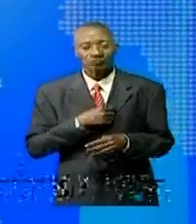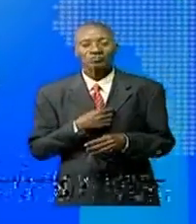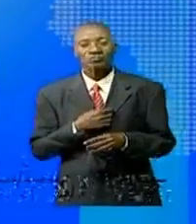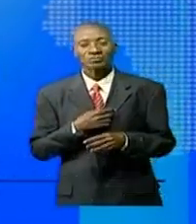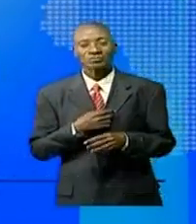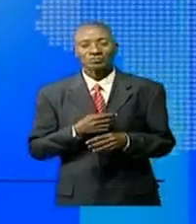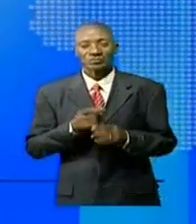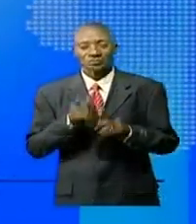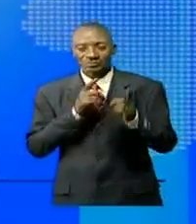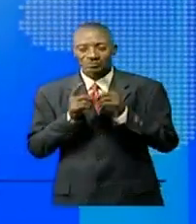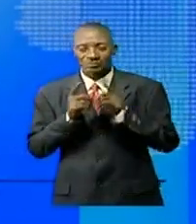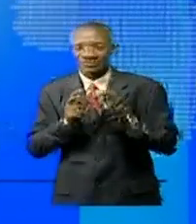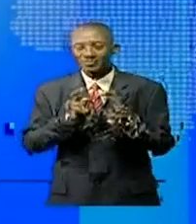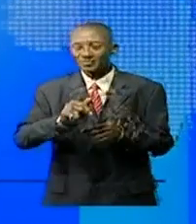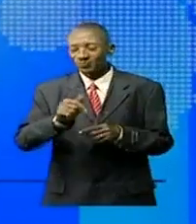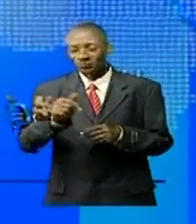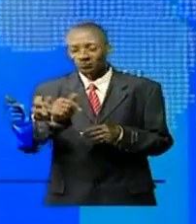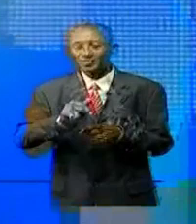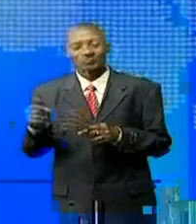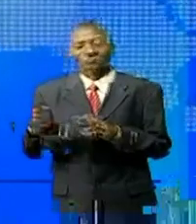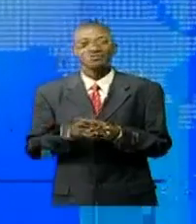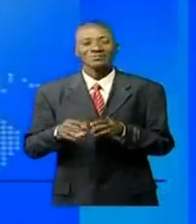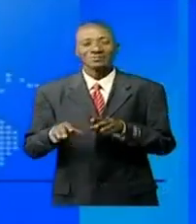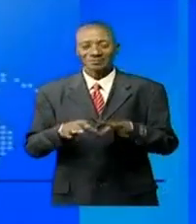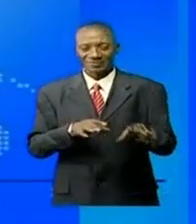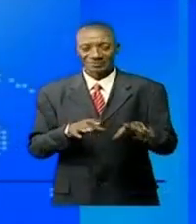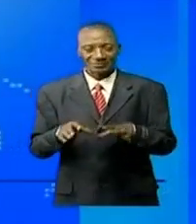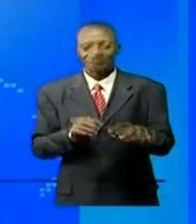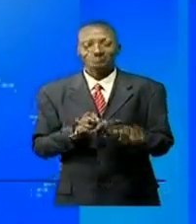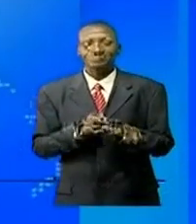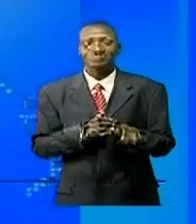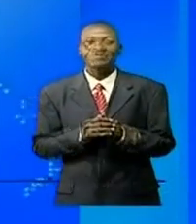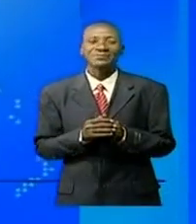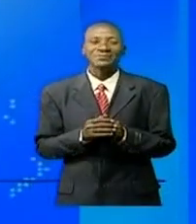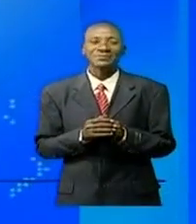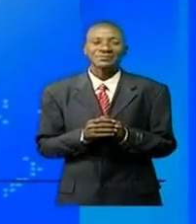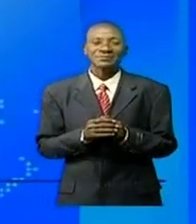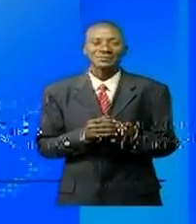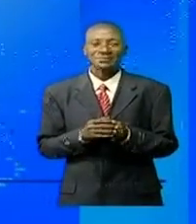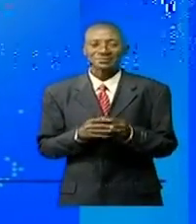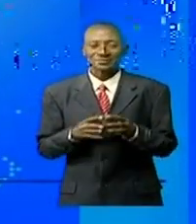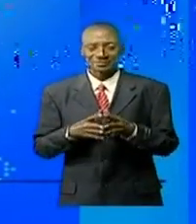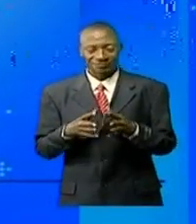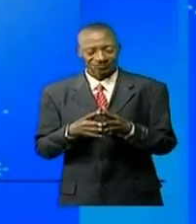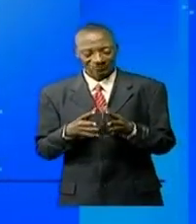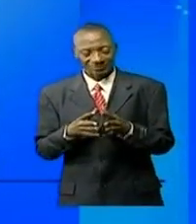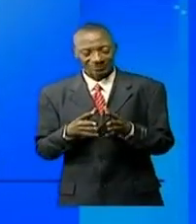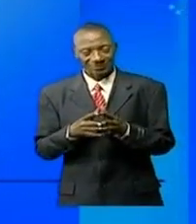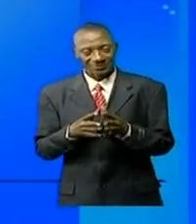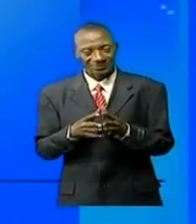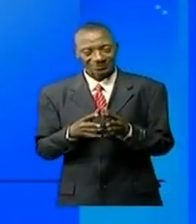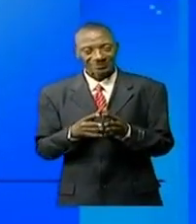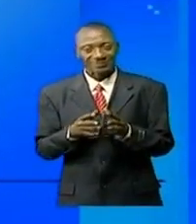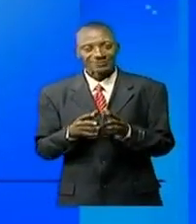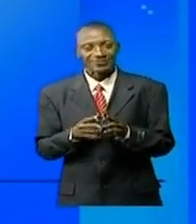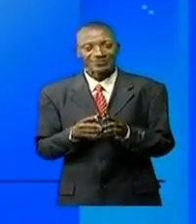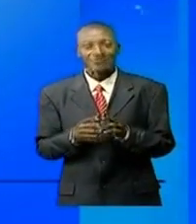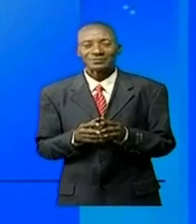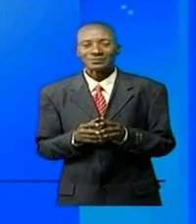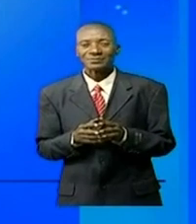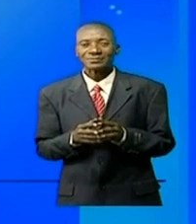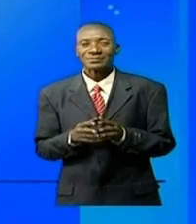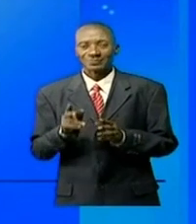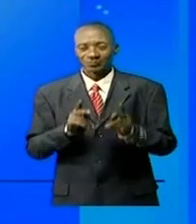leurs capacités en vue d'un bon encadrement des personnes stigmatisées telles que les enfants en